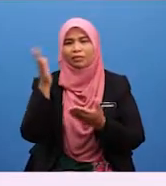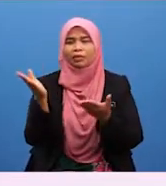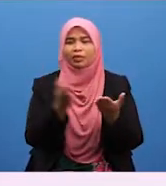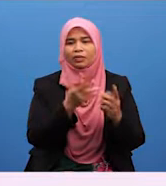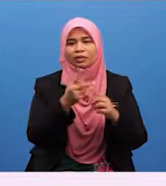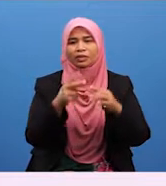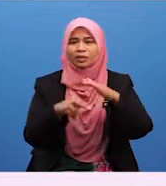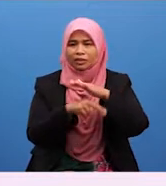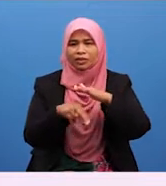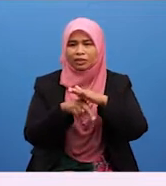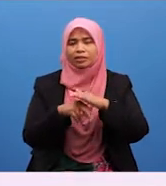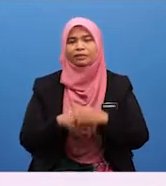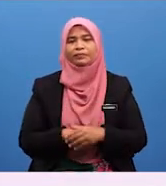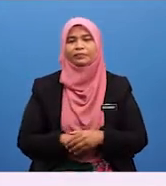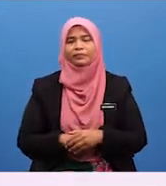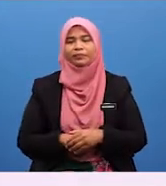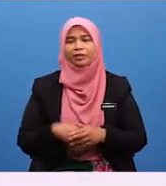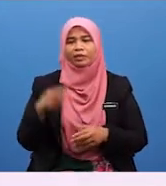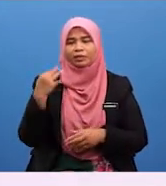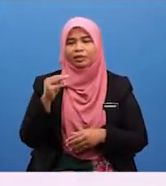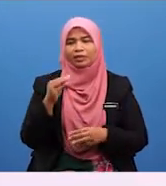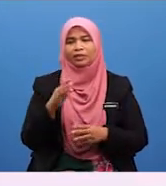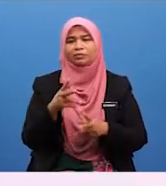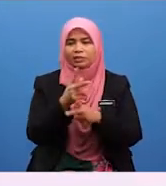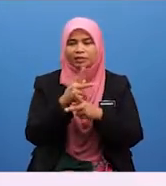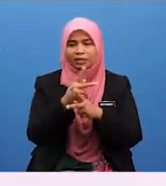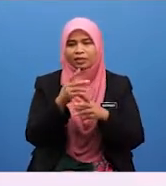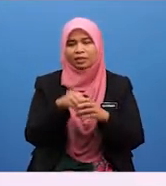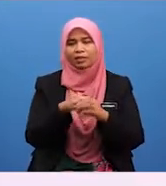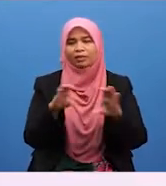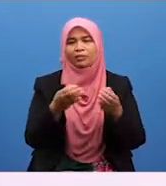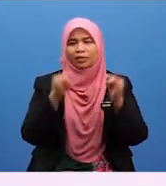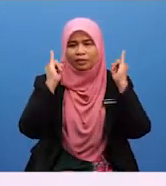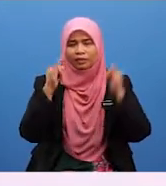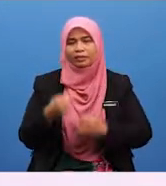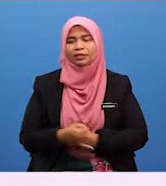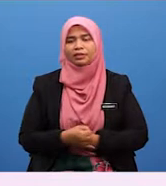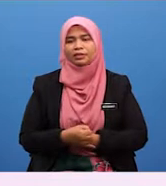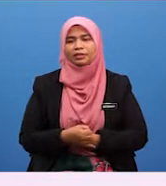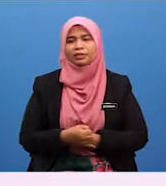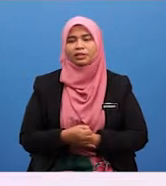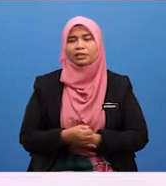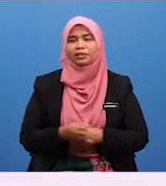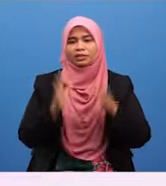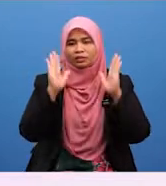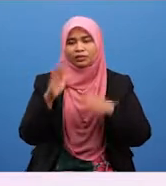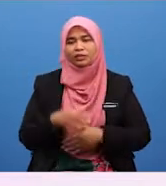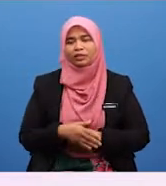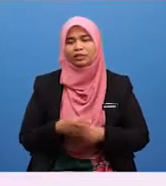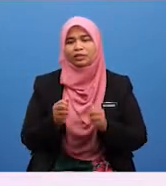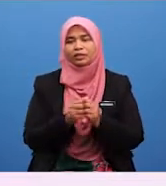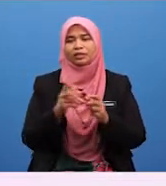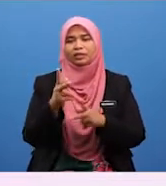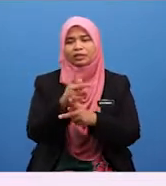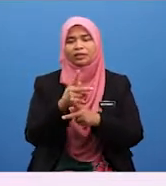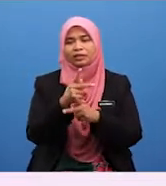ke neraka. Mereka berhati-hati dalam mengerjakan ibadah, solat dengan menjaga rukun